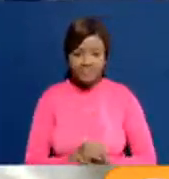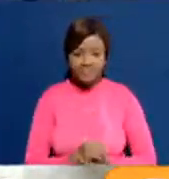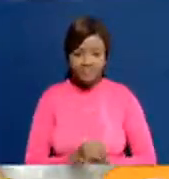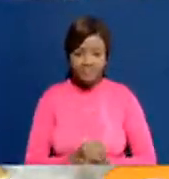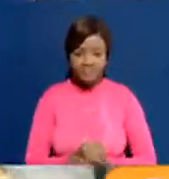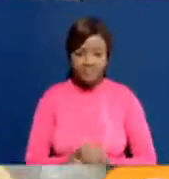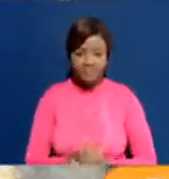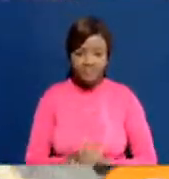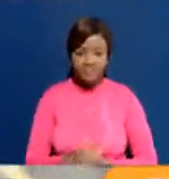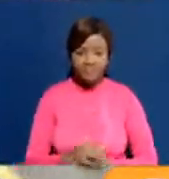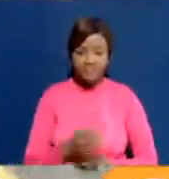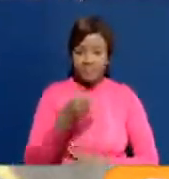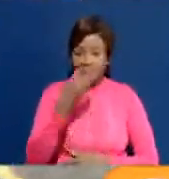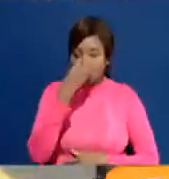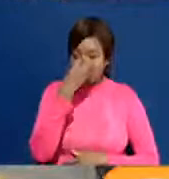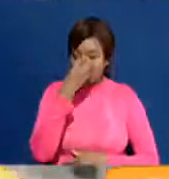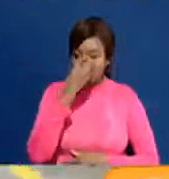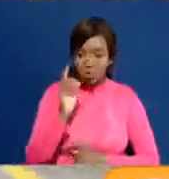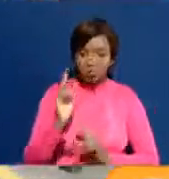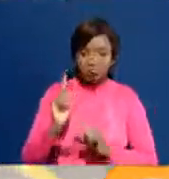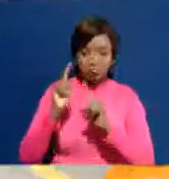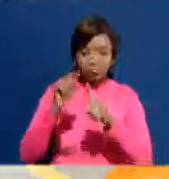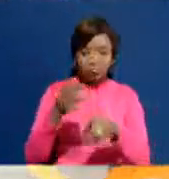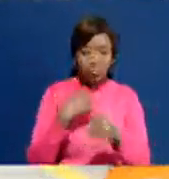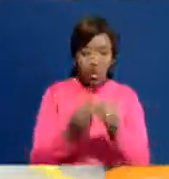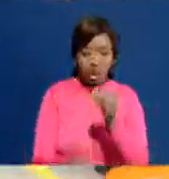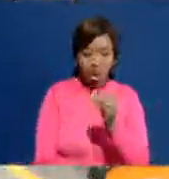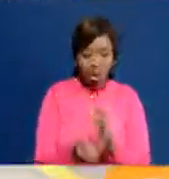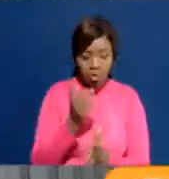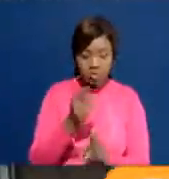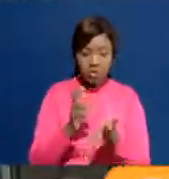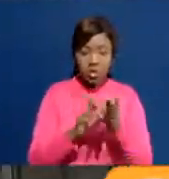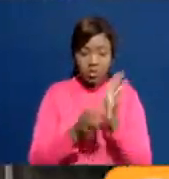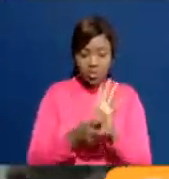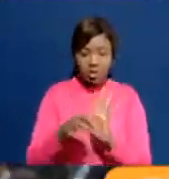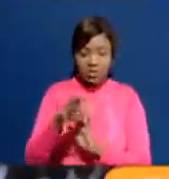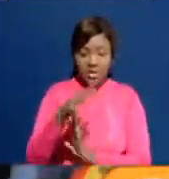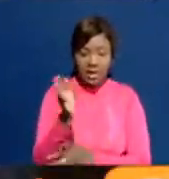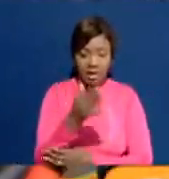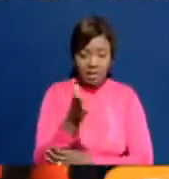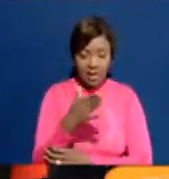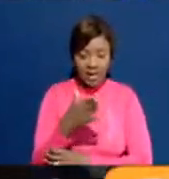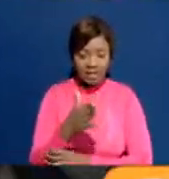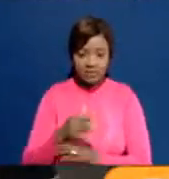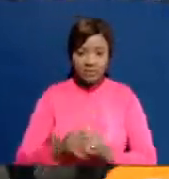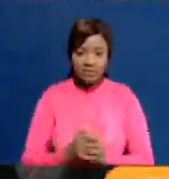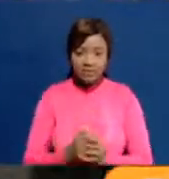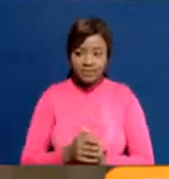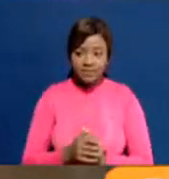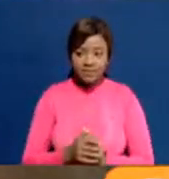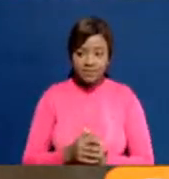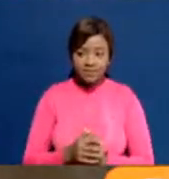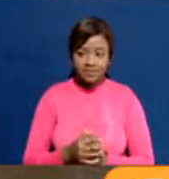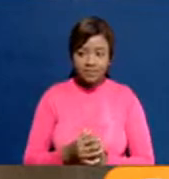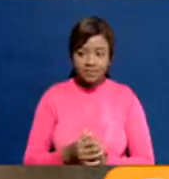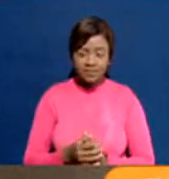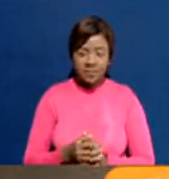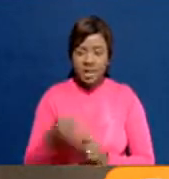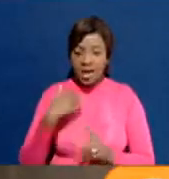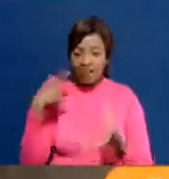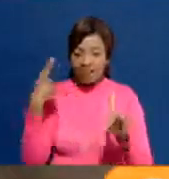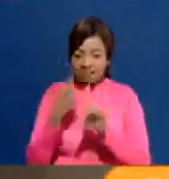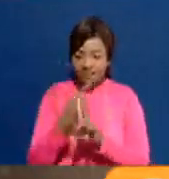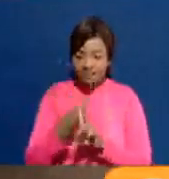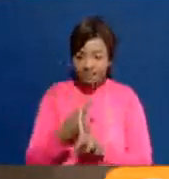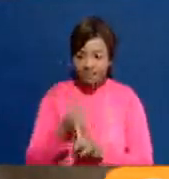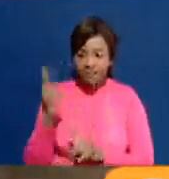Ziara ya Rais William Ruto ya kuzindua miradi ilianzia katika eneo la Embakasi, ambapo alifungua magala ya nafaka.